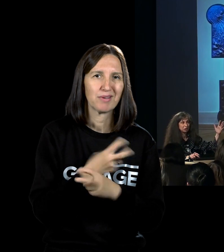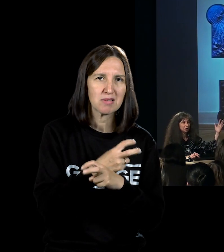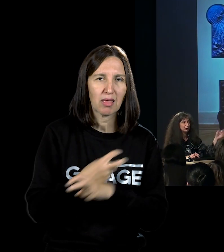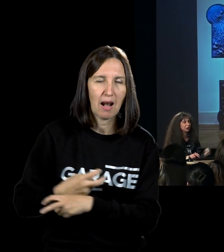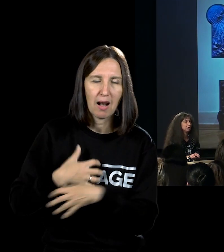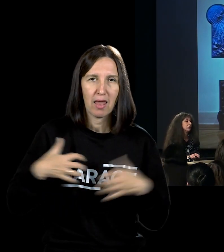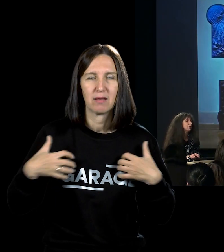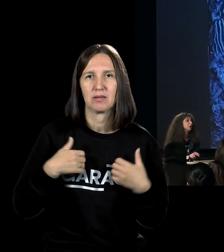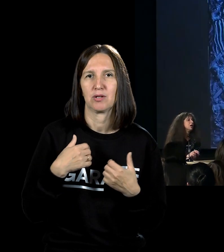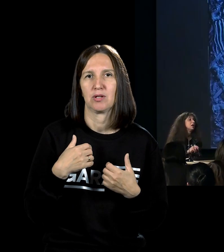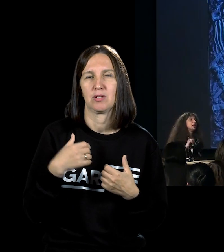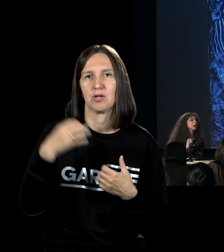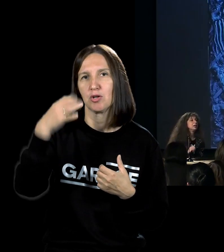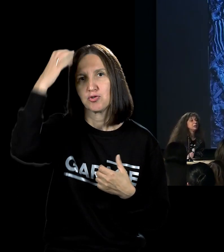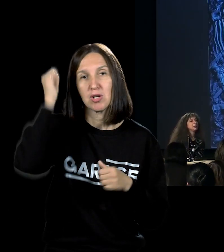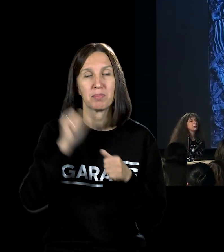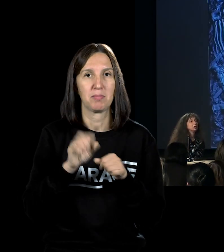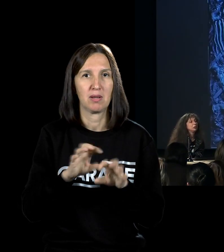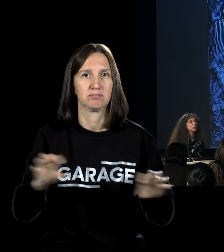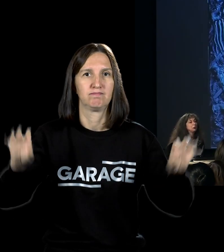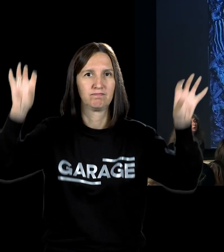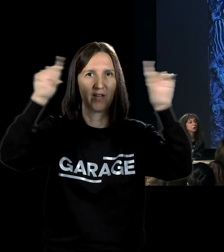говоря, появляются именно в рамах.